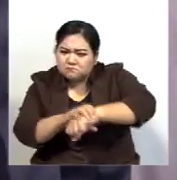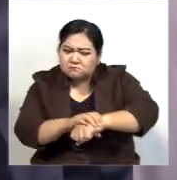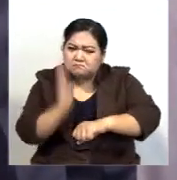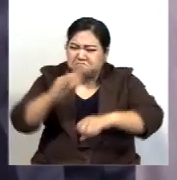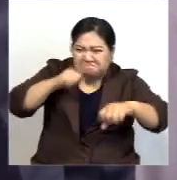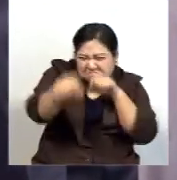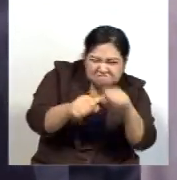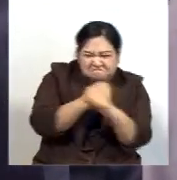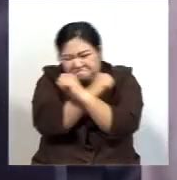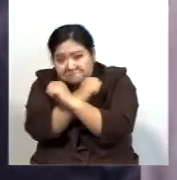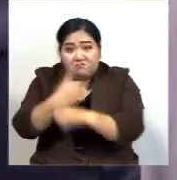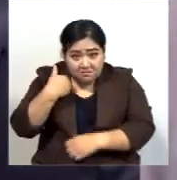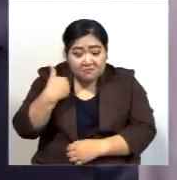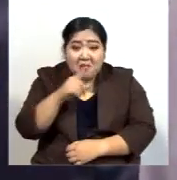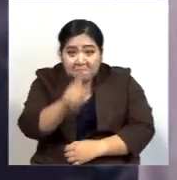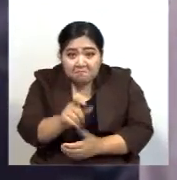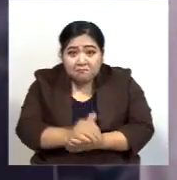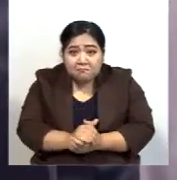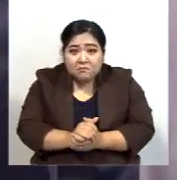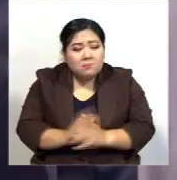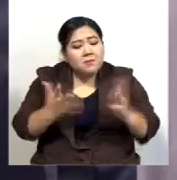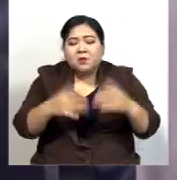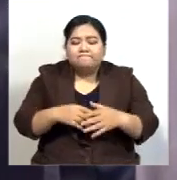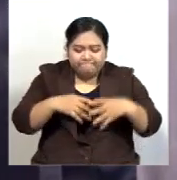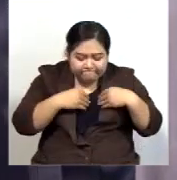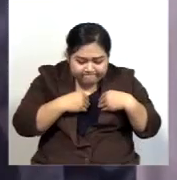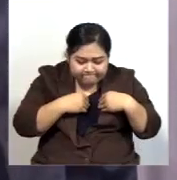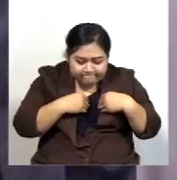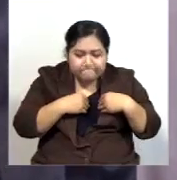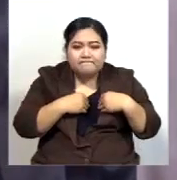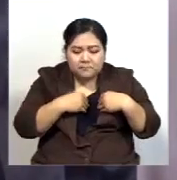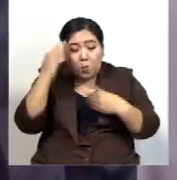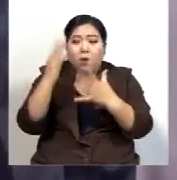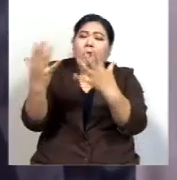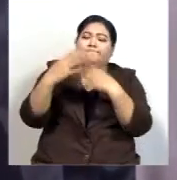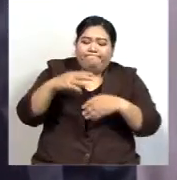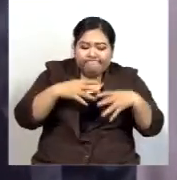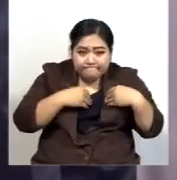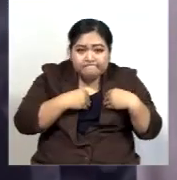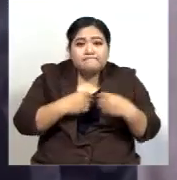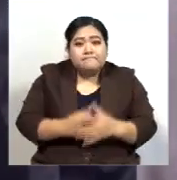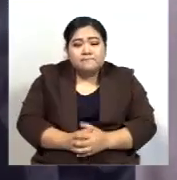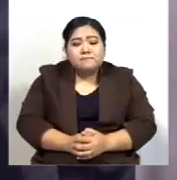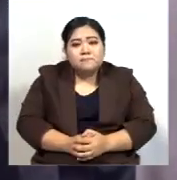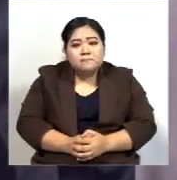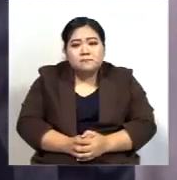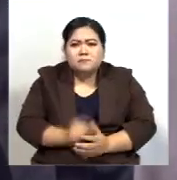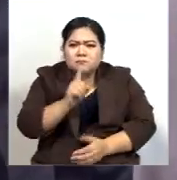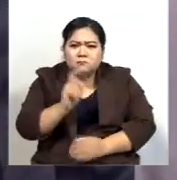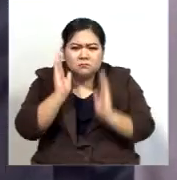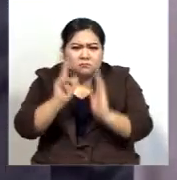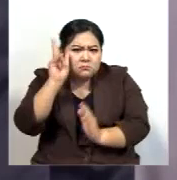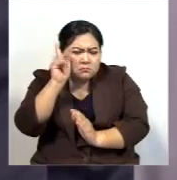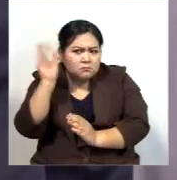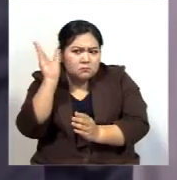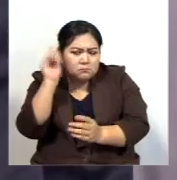หรือว่ายอมรับหลักฐานทุกอย่าง เขาไม่มีอาการต่อสู้ครับ มีรายงานจากคนที่รู้จักเขาเคยพู